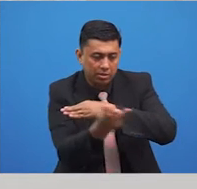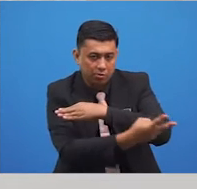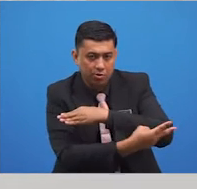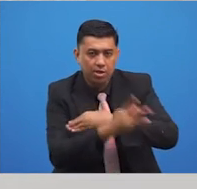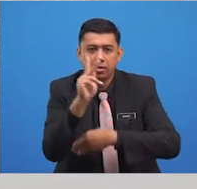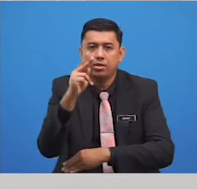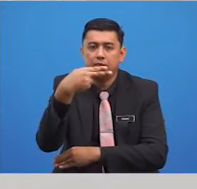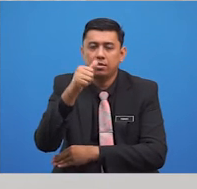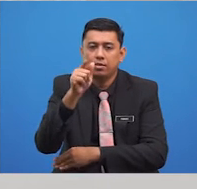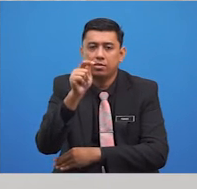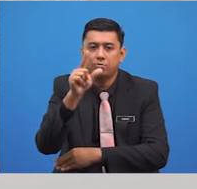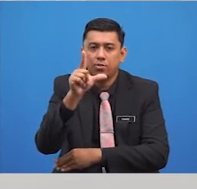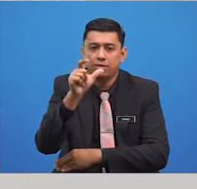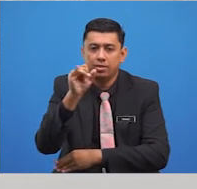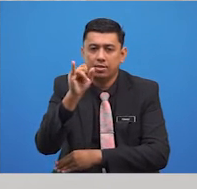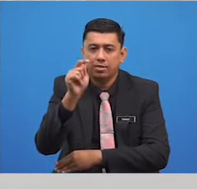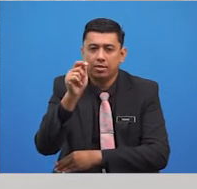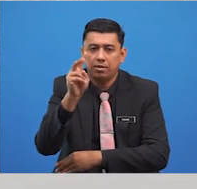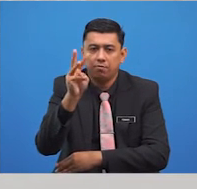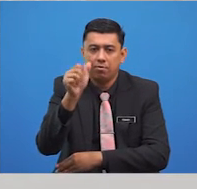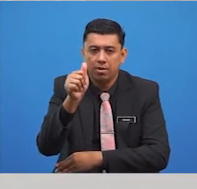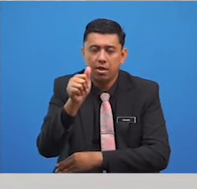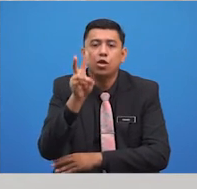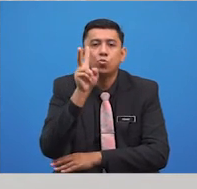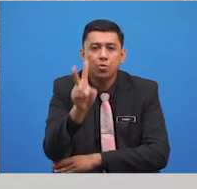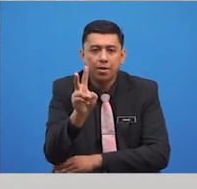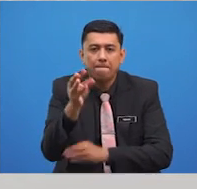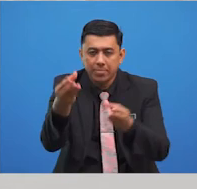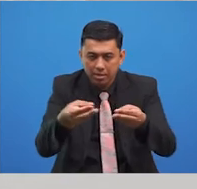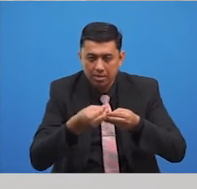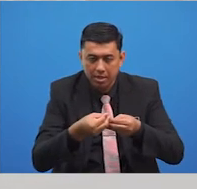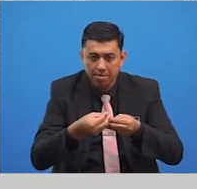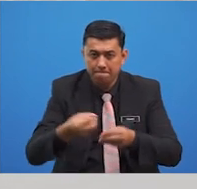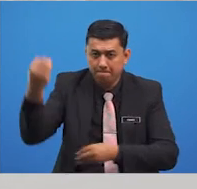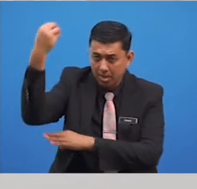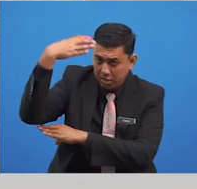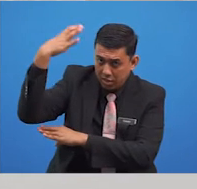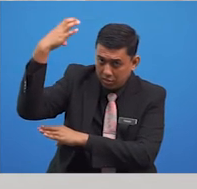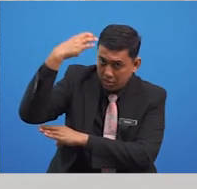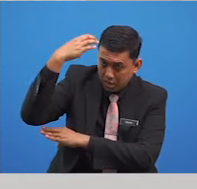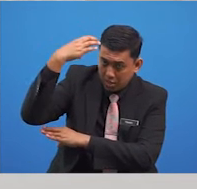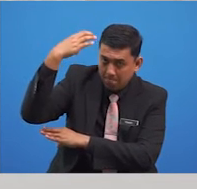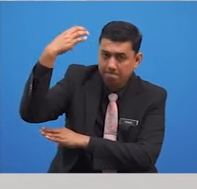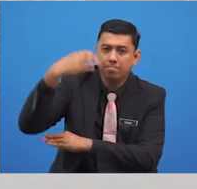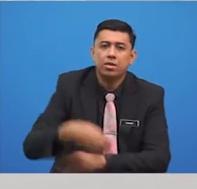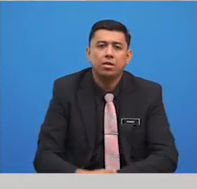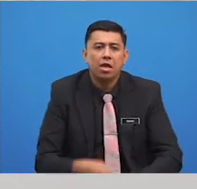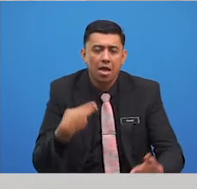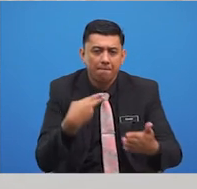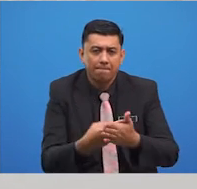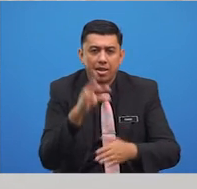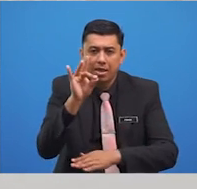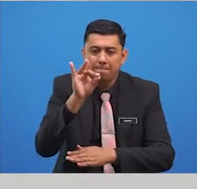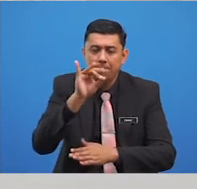kawasan khatulistiwa satu markah. Kedua, menerima pancaran cahaya matahari